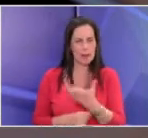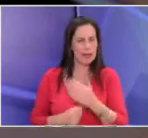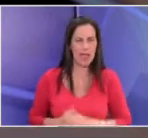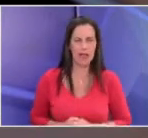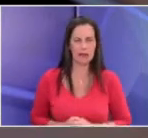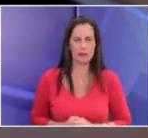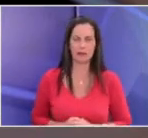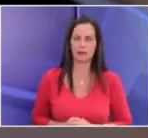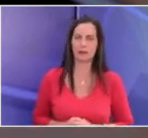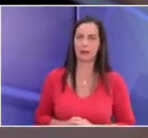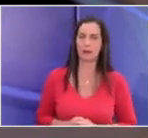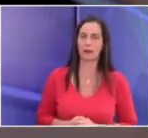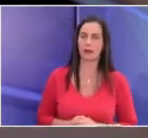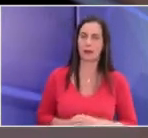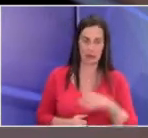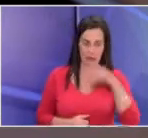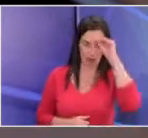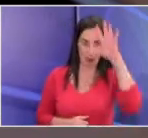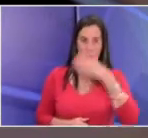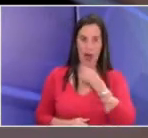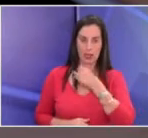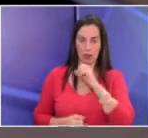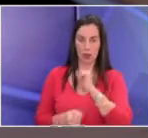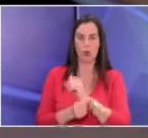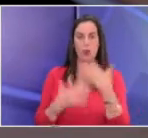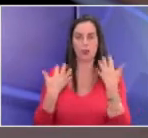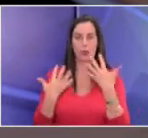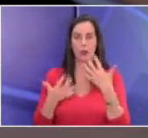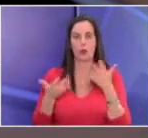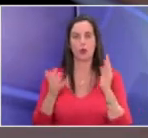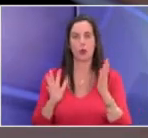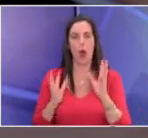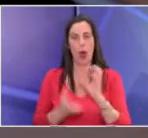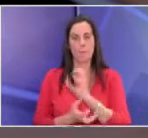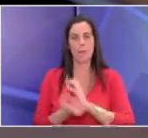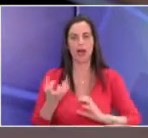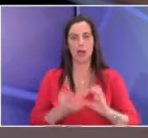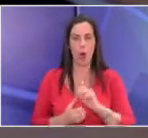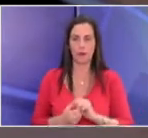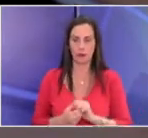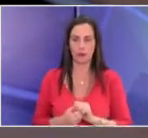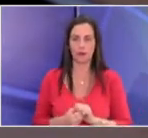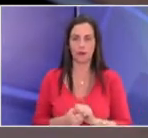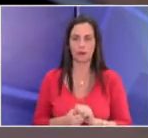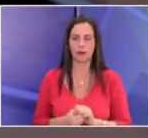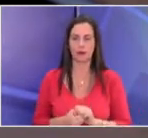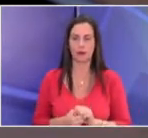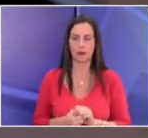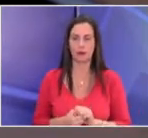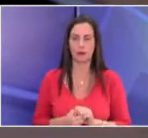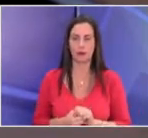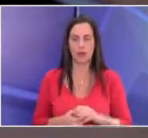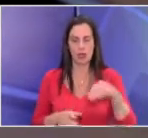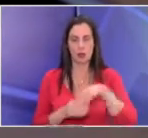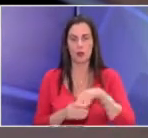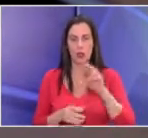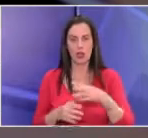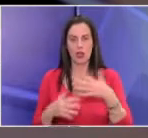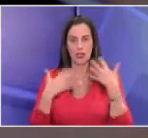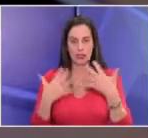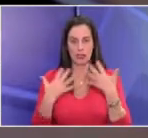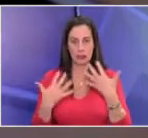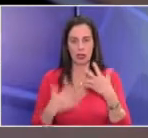נגד המהלך הזה, אבל אני בעד בעצם לראות את הצד השני של המטבע. זאת אומרת, לתקצב את הגוף הלאומי שאחראי על